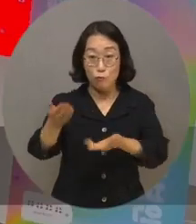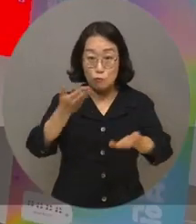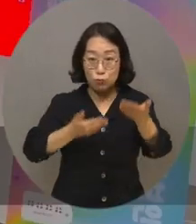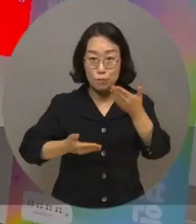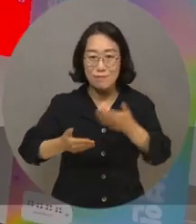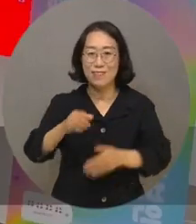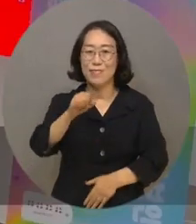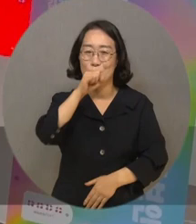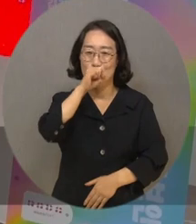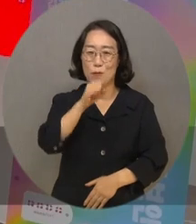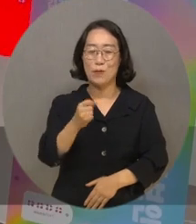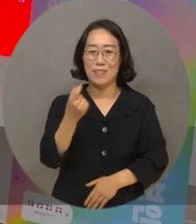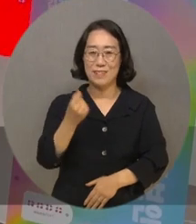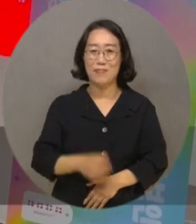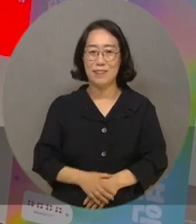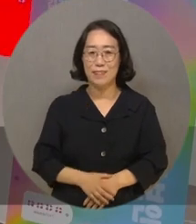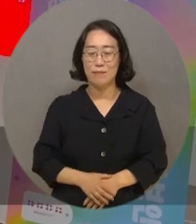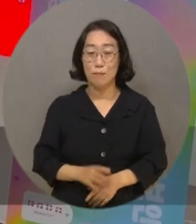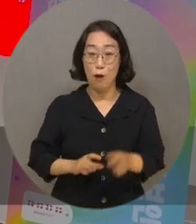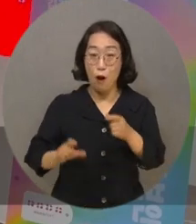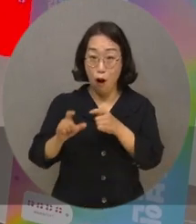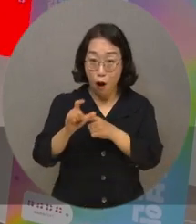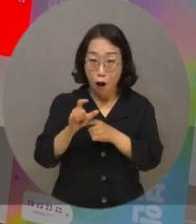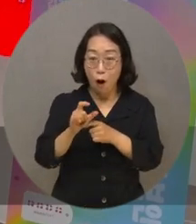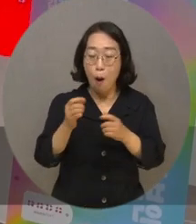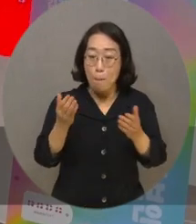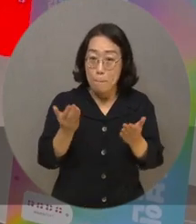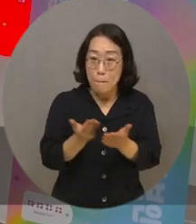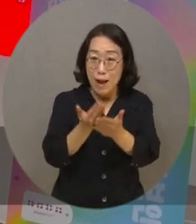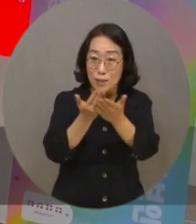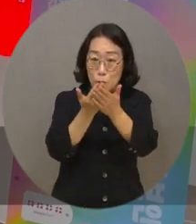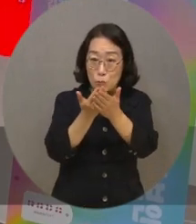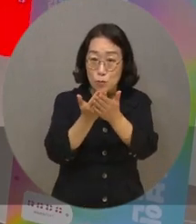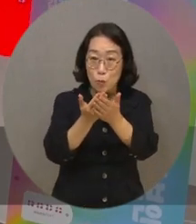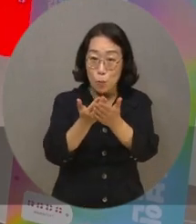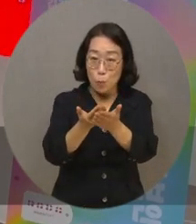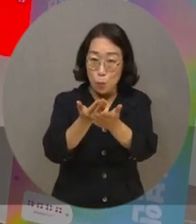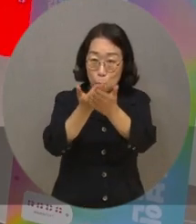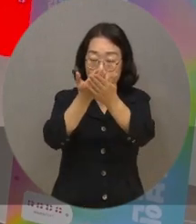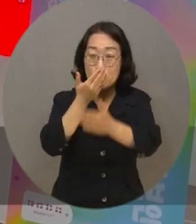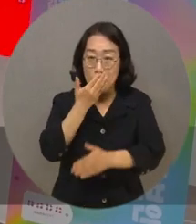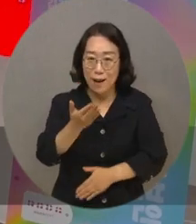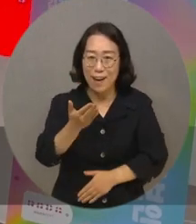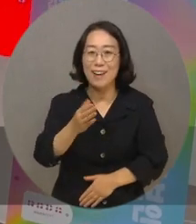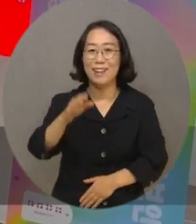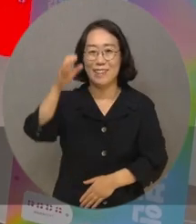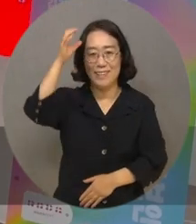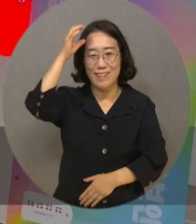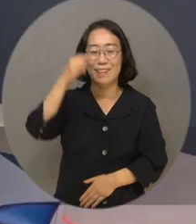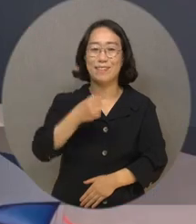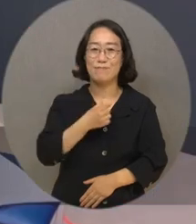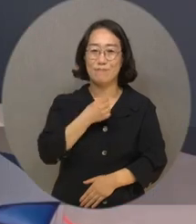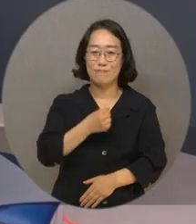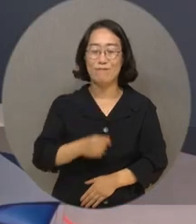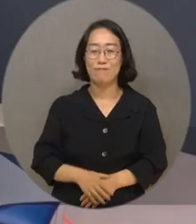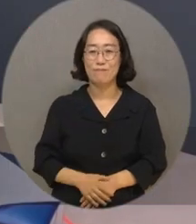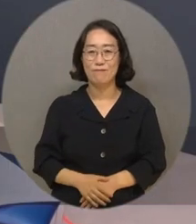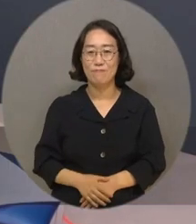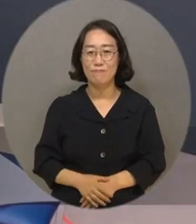않을까? 그러면은 조금씩 조금씩 아까 말씀드렸던 것처럼 발전해 나가지 않을까 생각을 하고 있습니다.